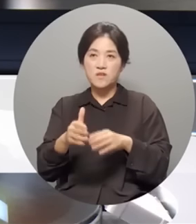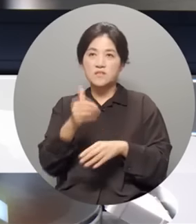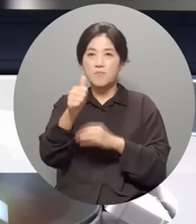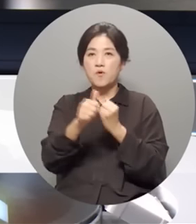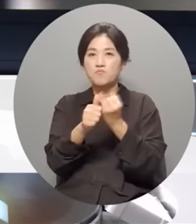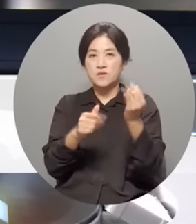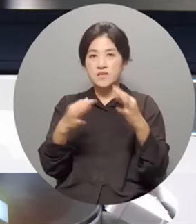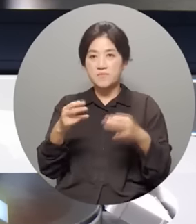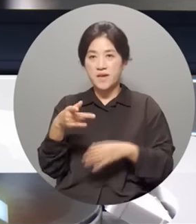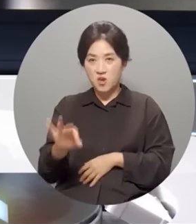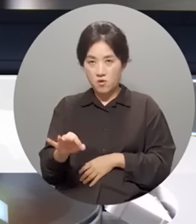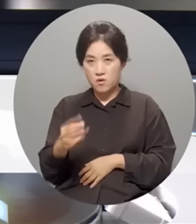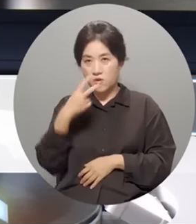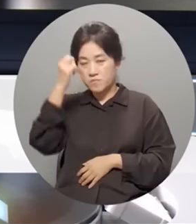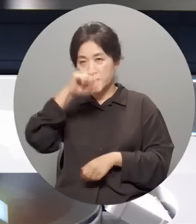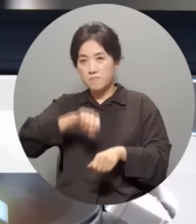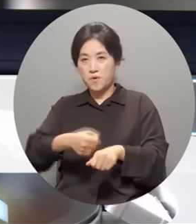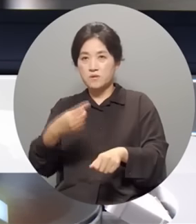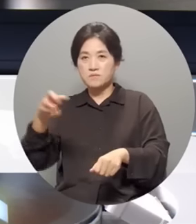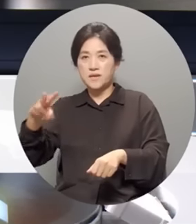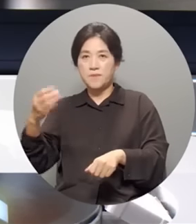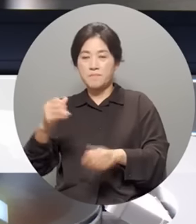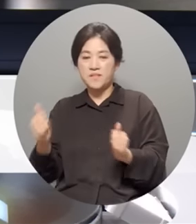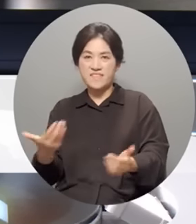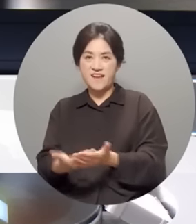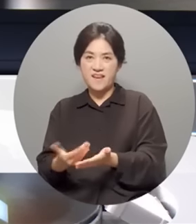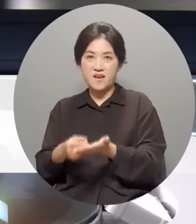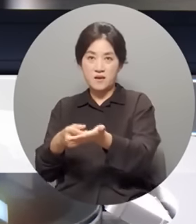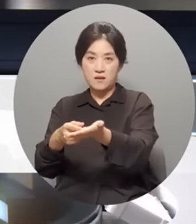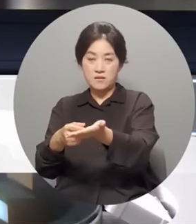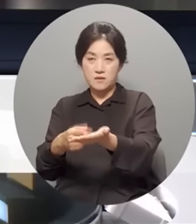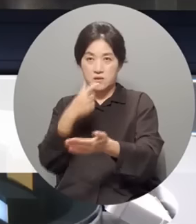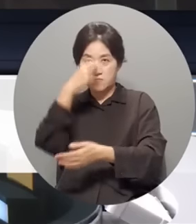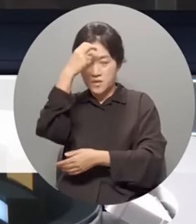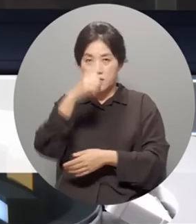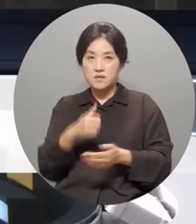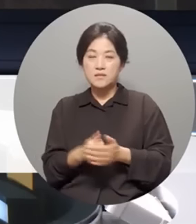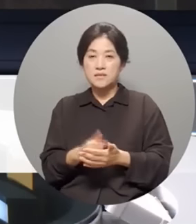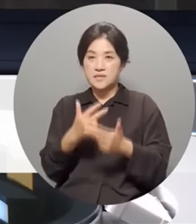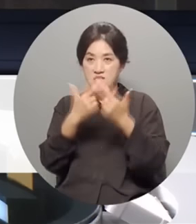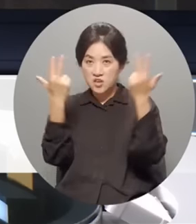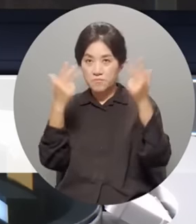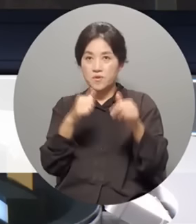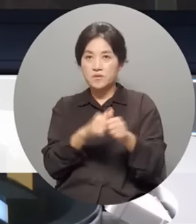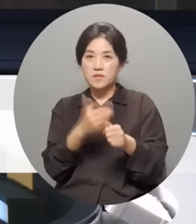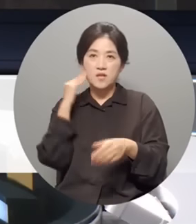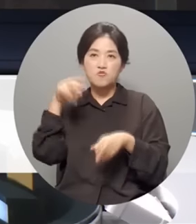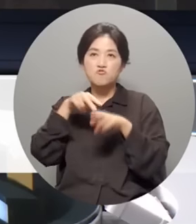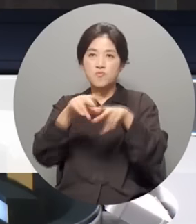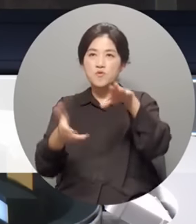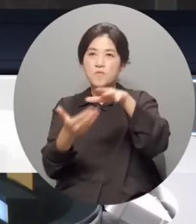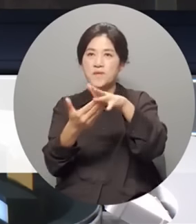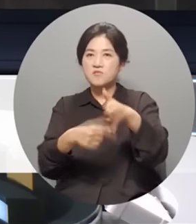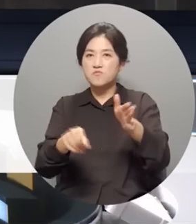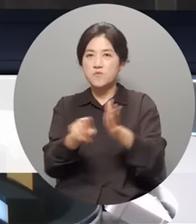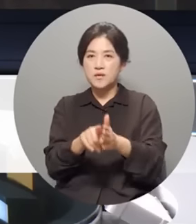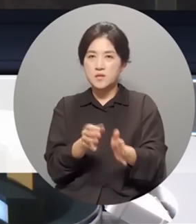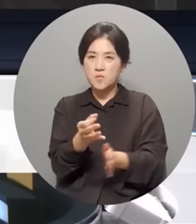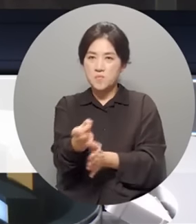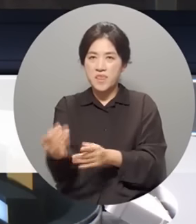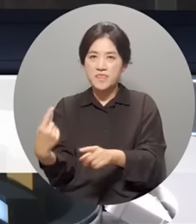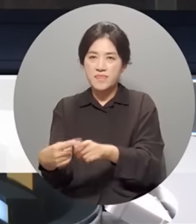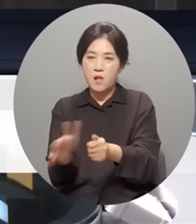대해 검찰이 벌금 300만 원을 구형했습니다. 검찰은 이 전 대표를 대선 후보로 만들기 위해 매수에 나선